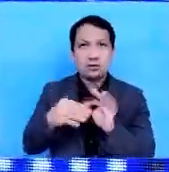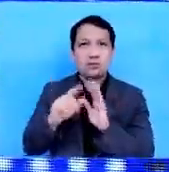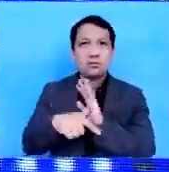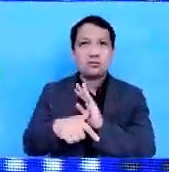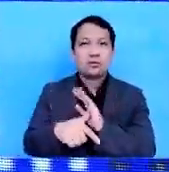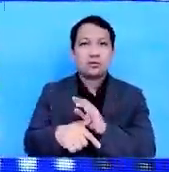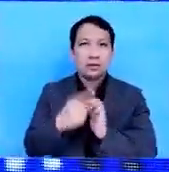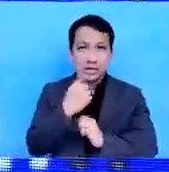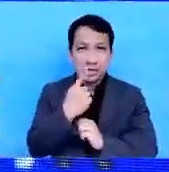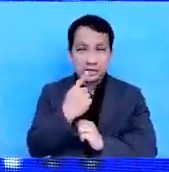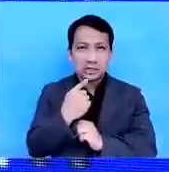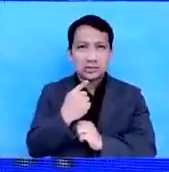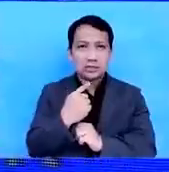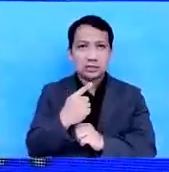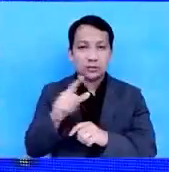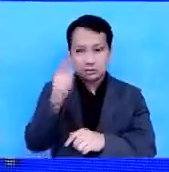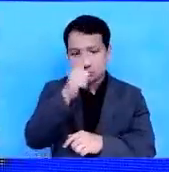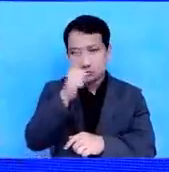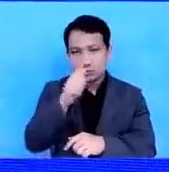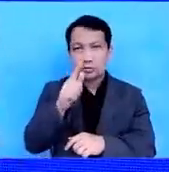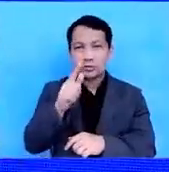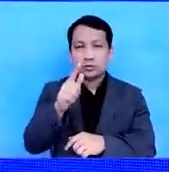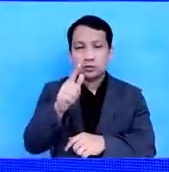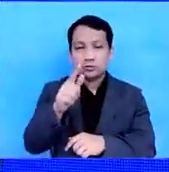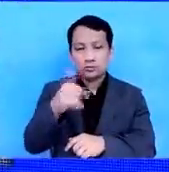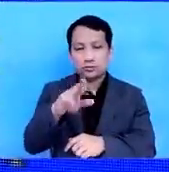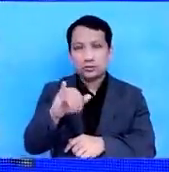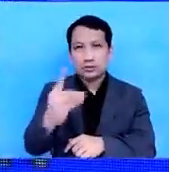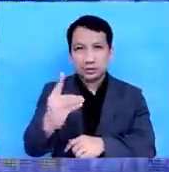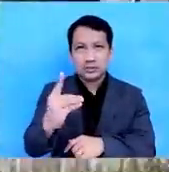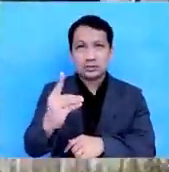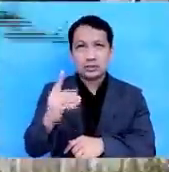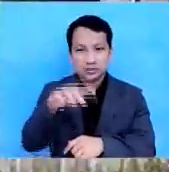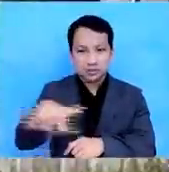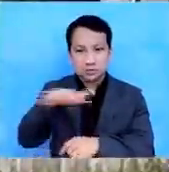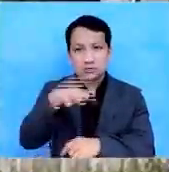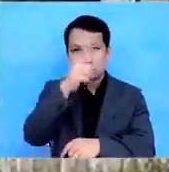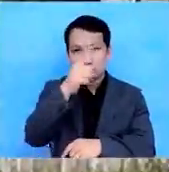red alert ang Luzon Grid. Nasa front line ng balitang yan si Elaine Fulencio.